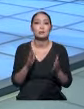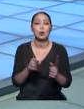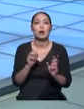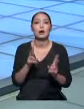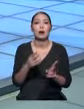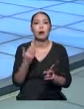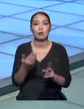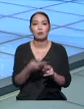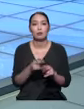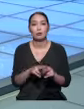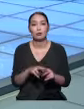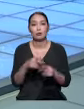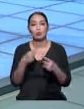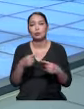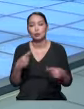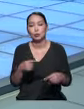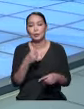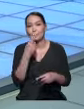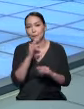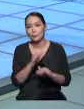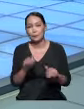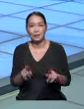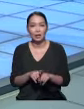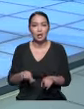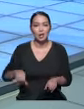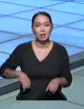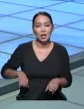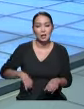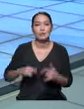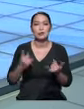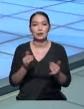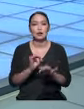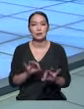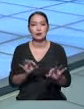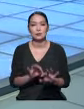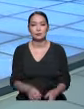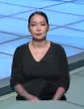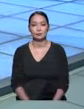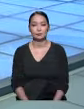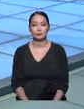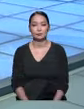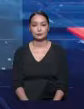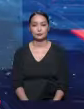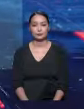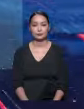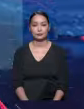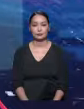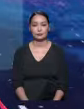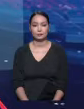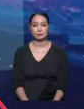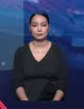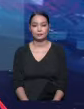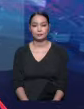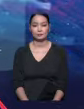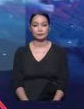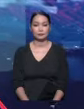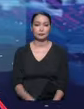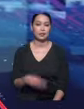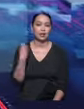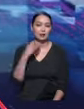отбить охоту остальных подростков к подобным шалостям, разбирался Алихан Саракхазиев. Актобе,